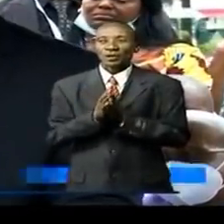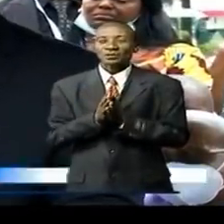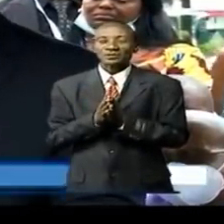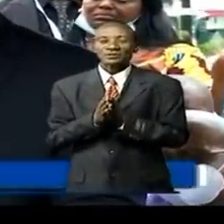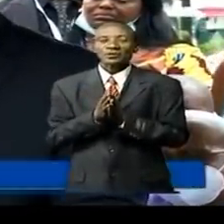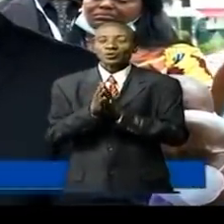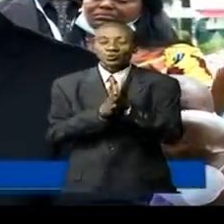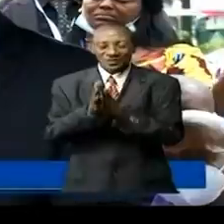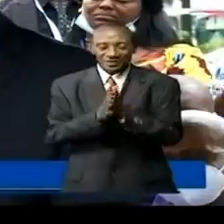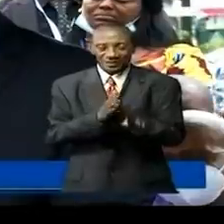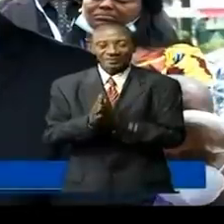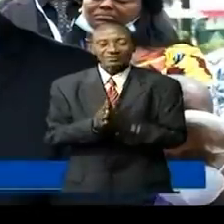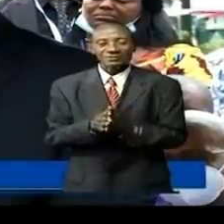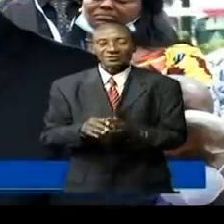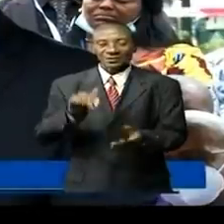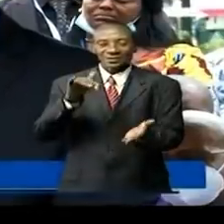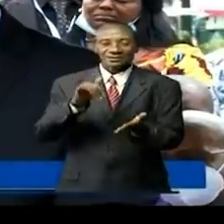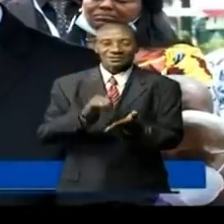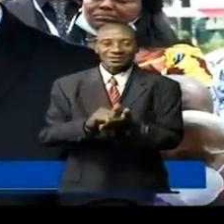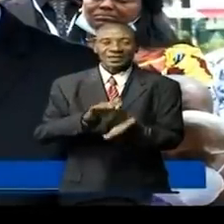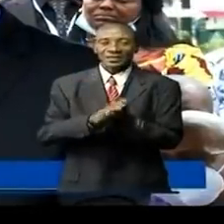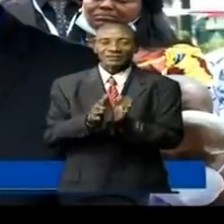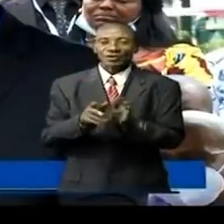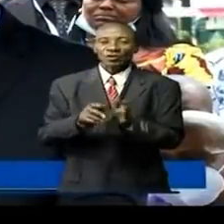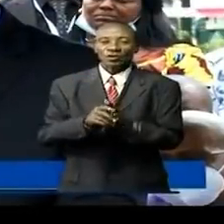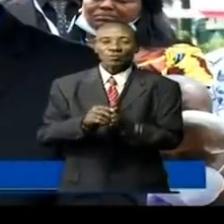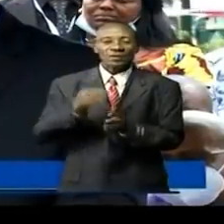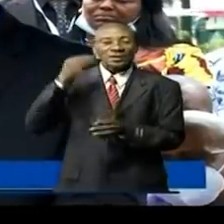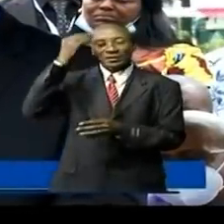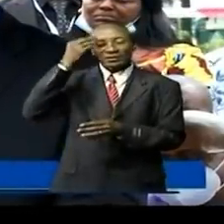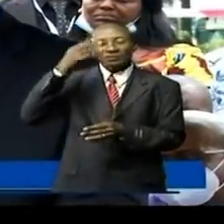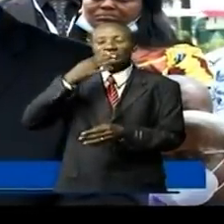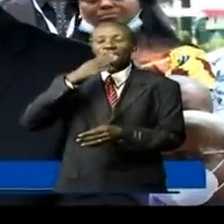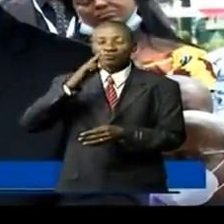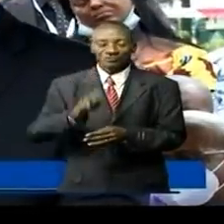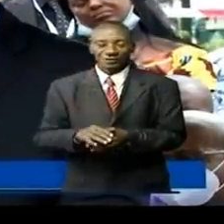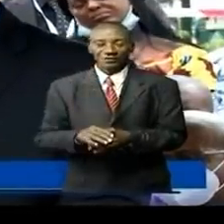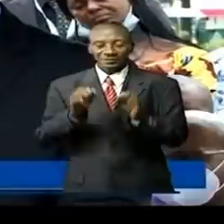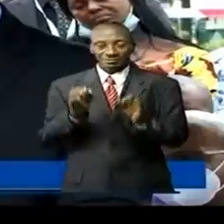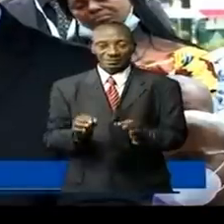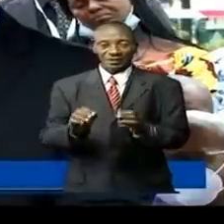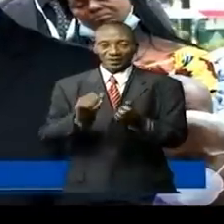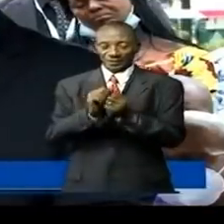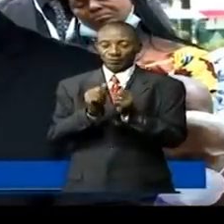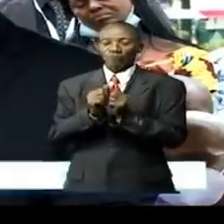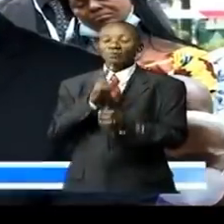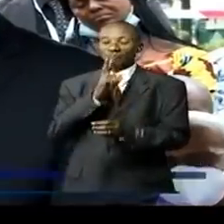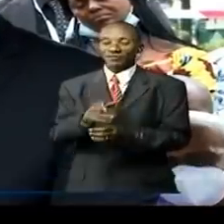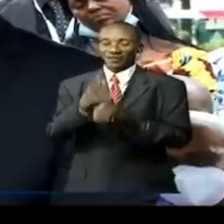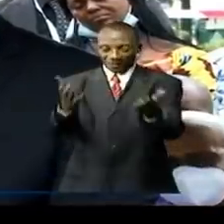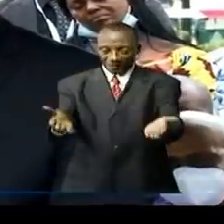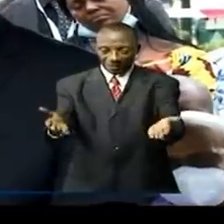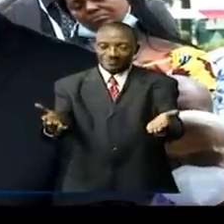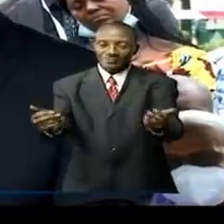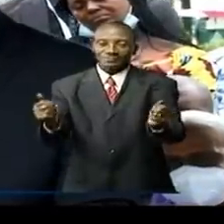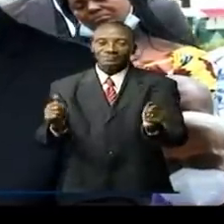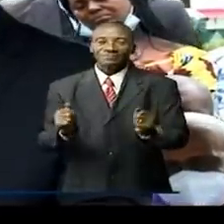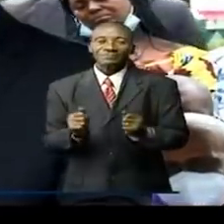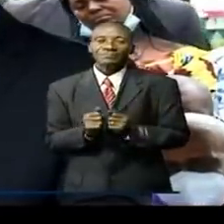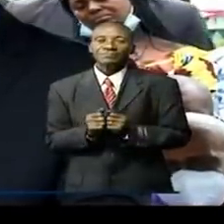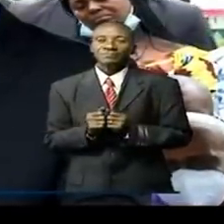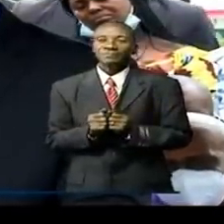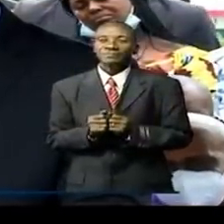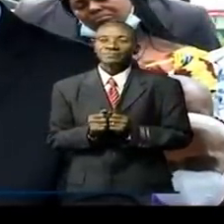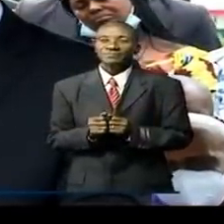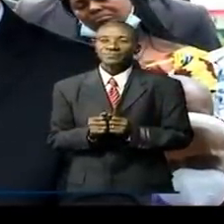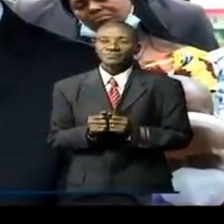rêve dont on se libère au réveil. Mais la réalité était là. Dans toute sa